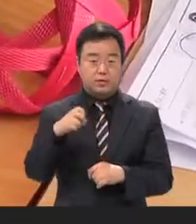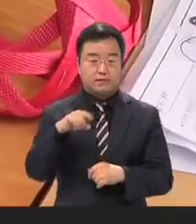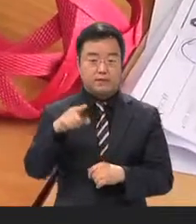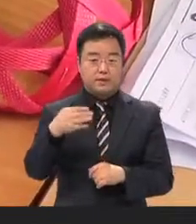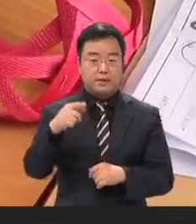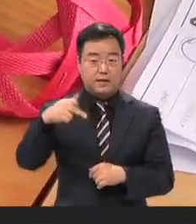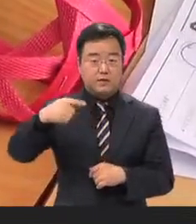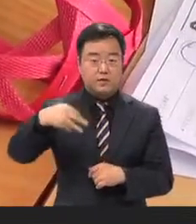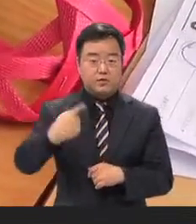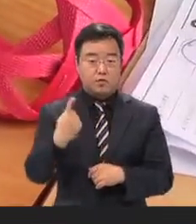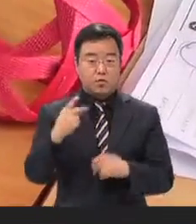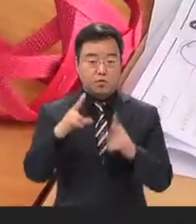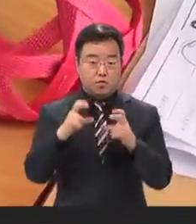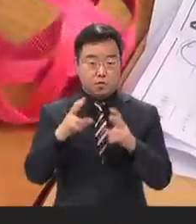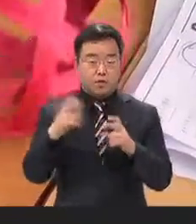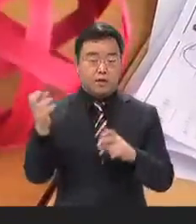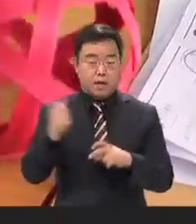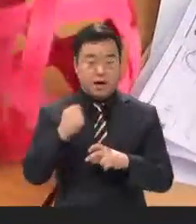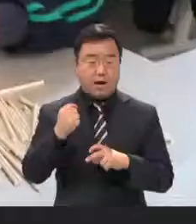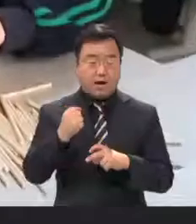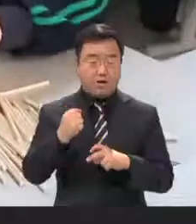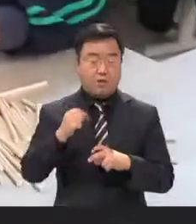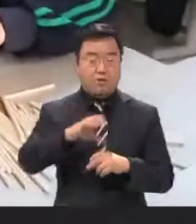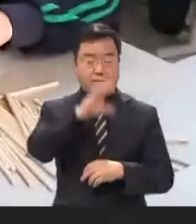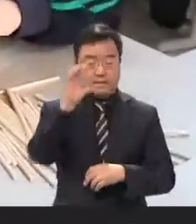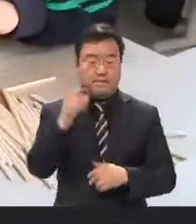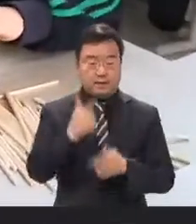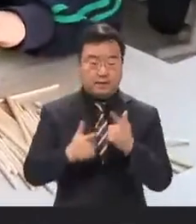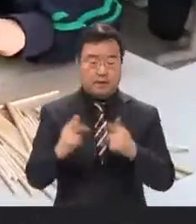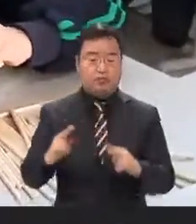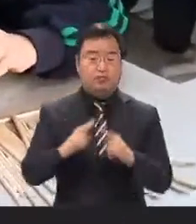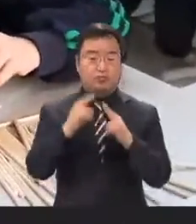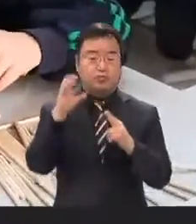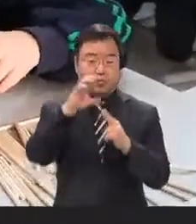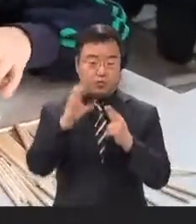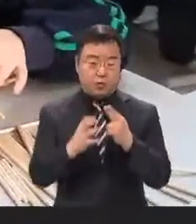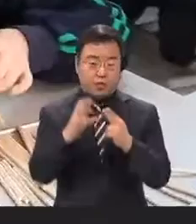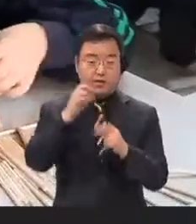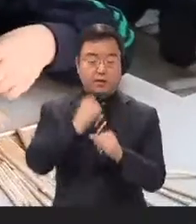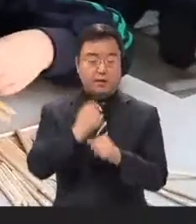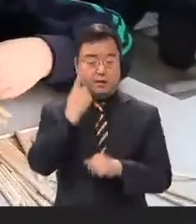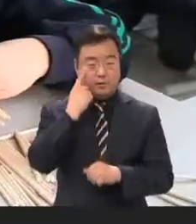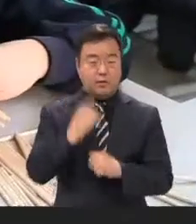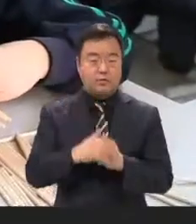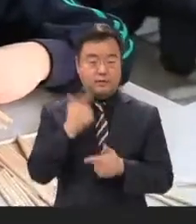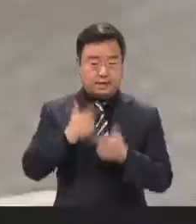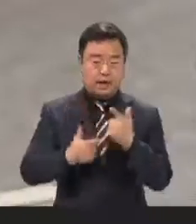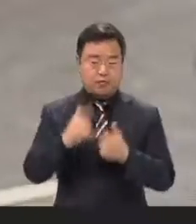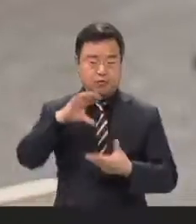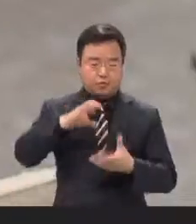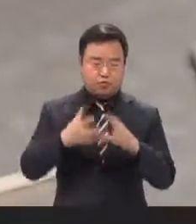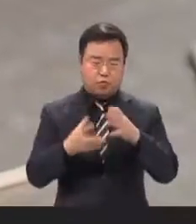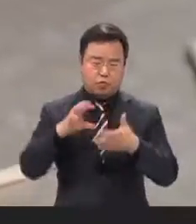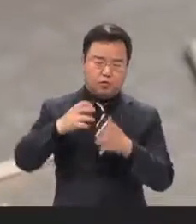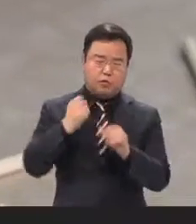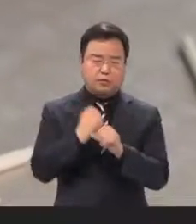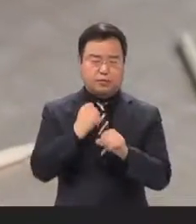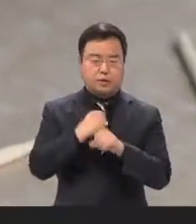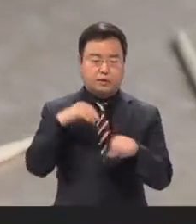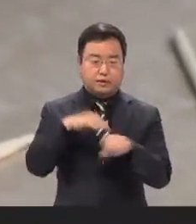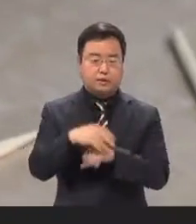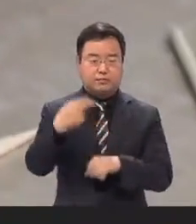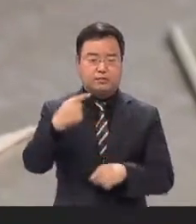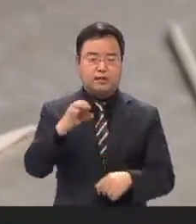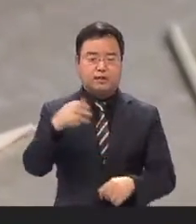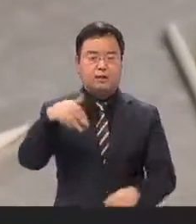트리를 장식하면서 규칙성을 배웁니다. 나무를 꽂으며 놀면서 기하학적 구조물을 만들어가 등차 수열을